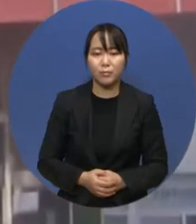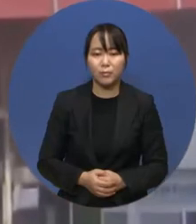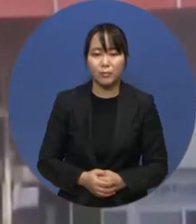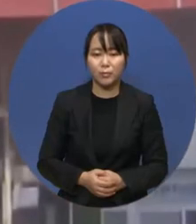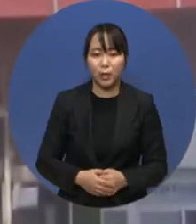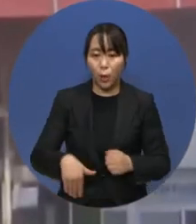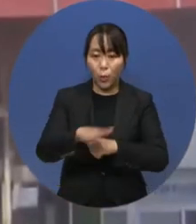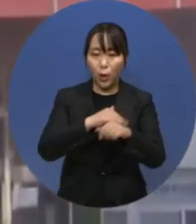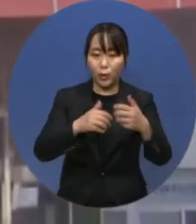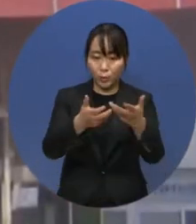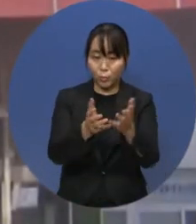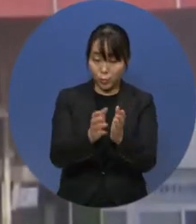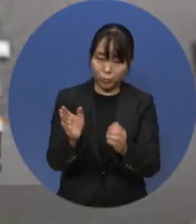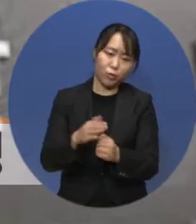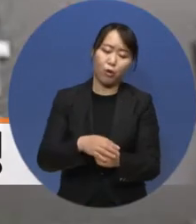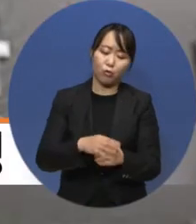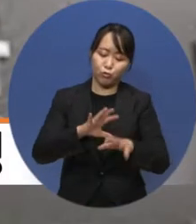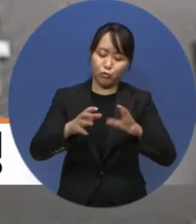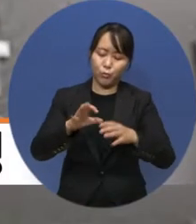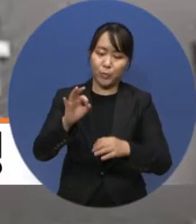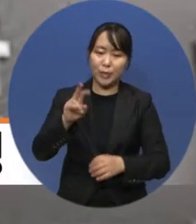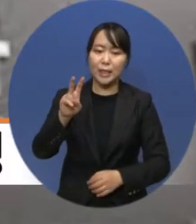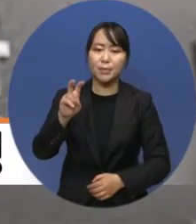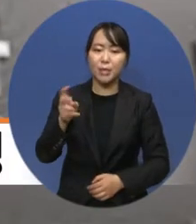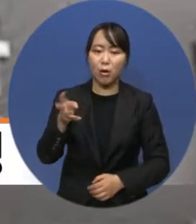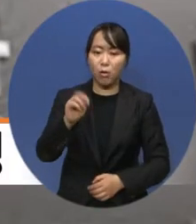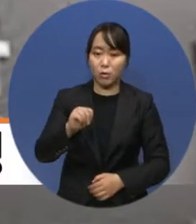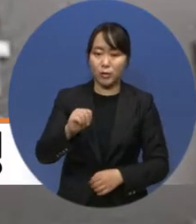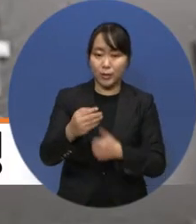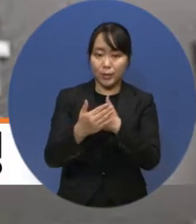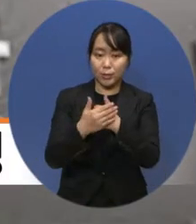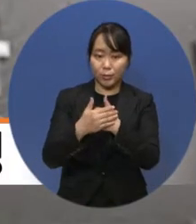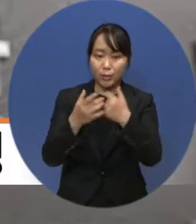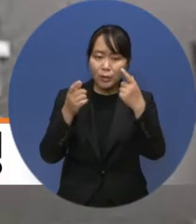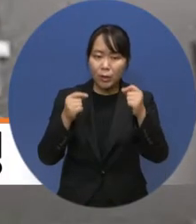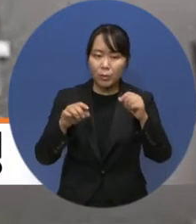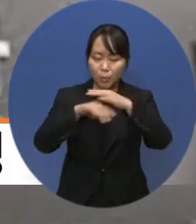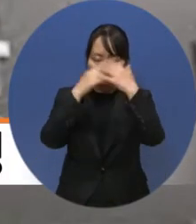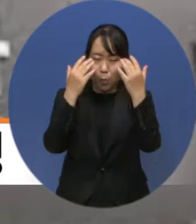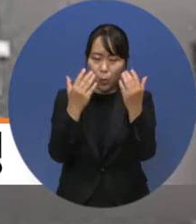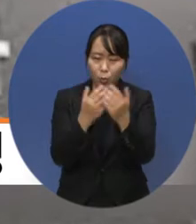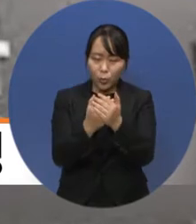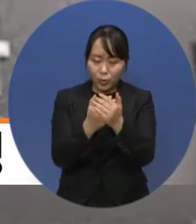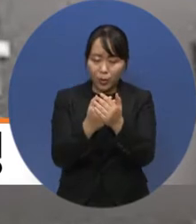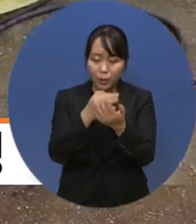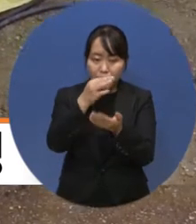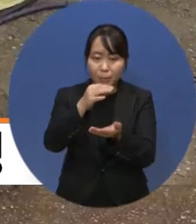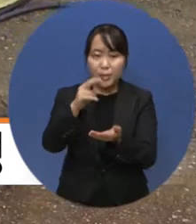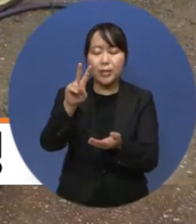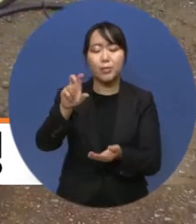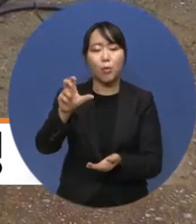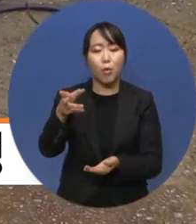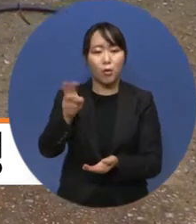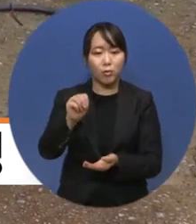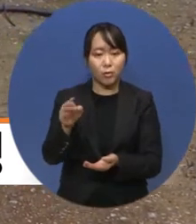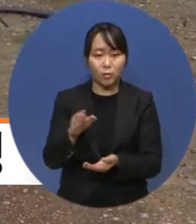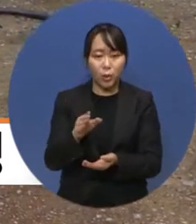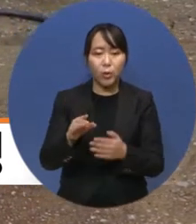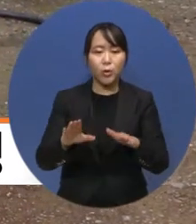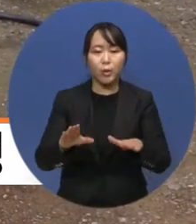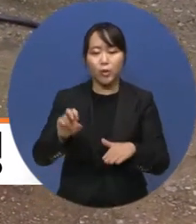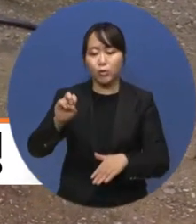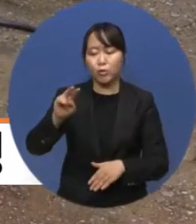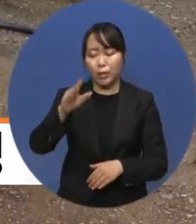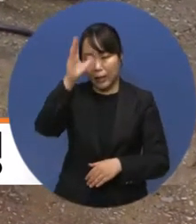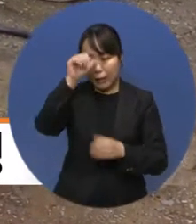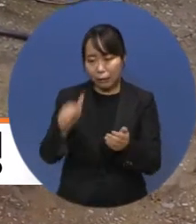순천시는 환경부로부터 국비 22억 원을 지원받는 등 총 사업비 25억 원으로 올 들어 육계농장